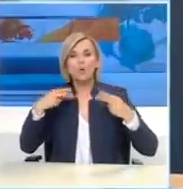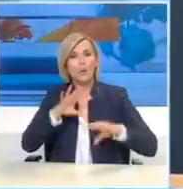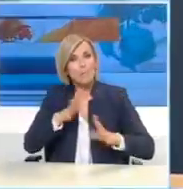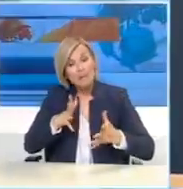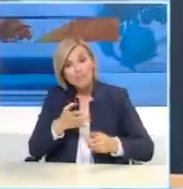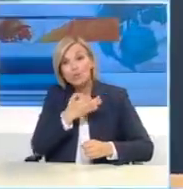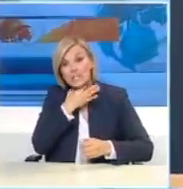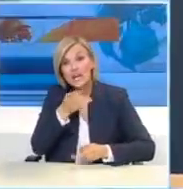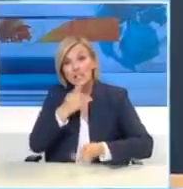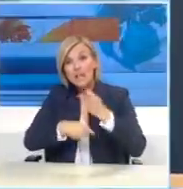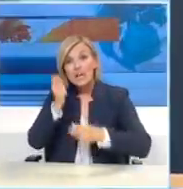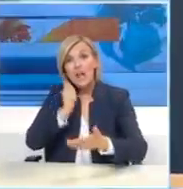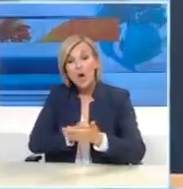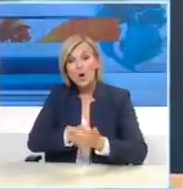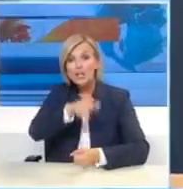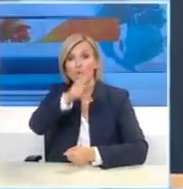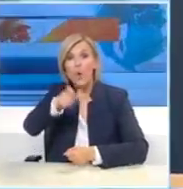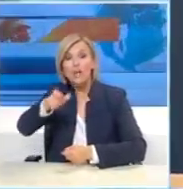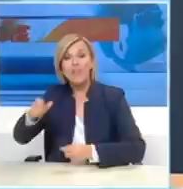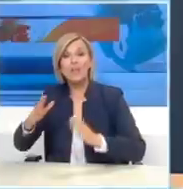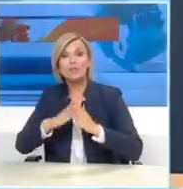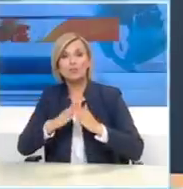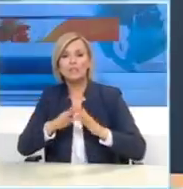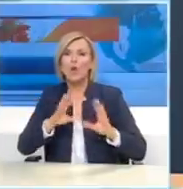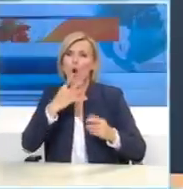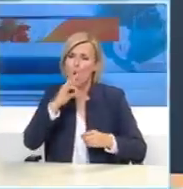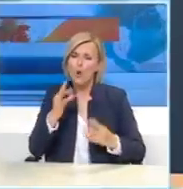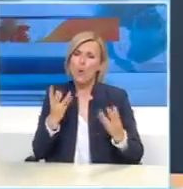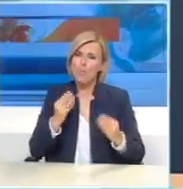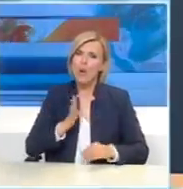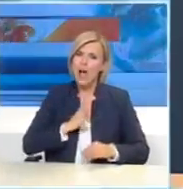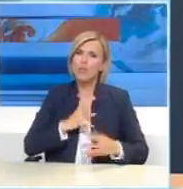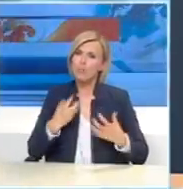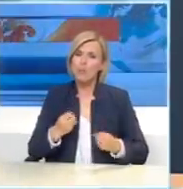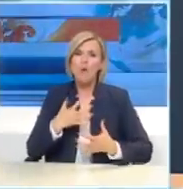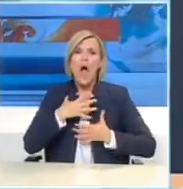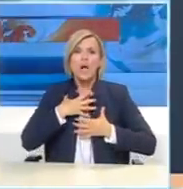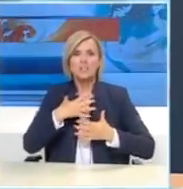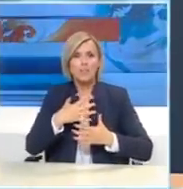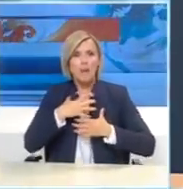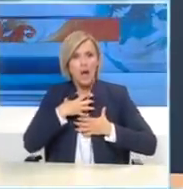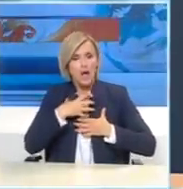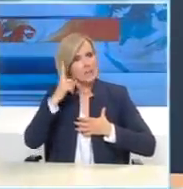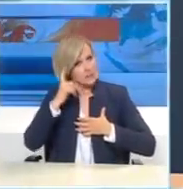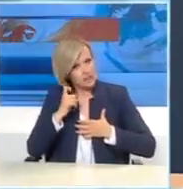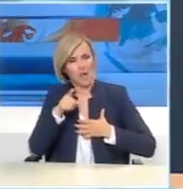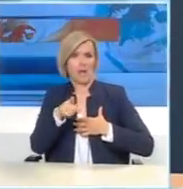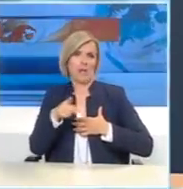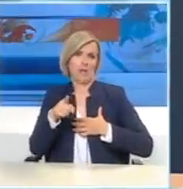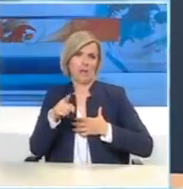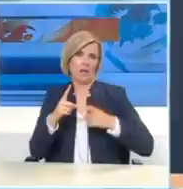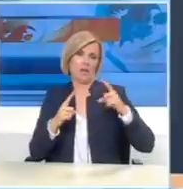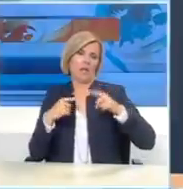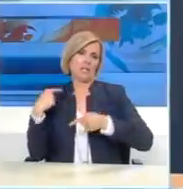νομίζω μια εβδομάδα, είχα μιλήσει για αυτή τη σιωπηλή υποξυγονεμία και την ανάγκη να έχει κανείς οξύμετρο ή όχι να παρακολουθεί το οξυγόνο του.